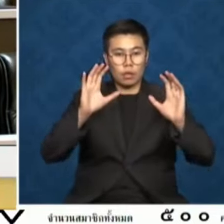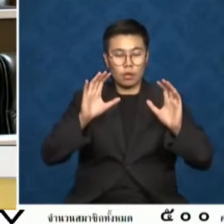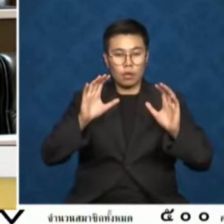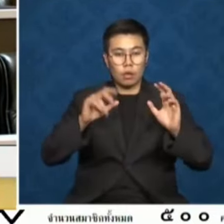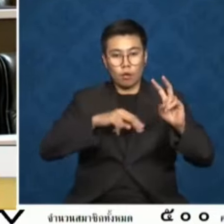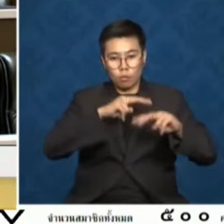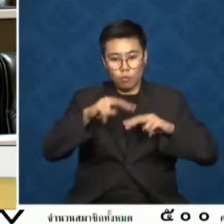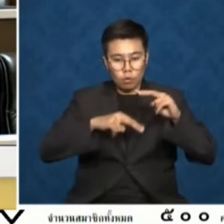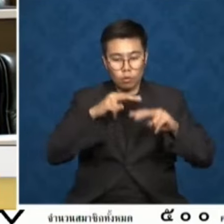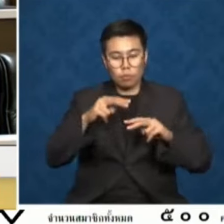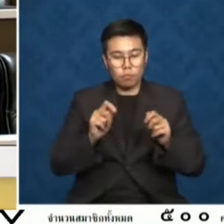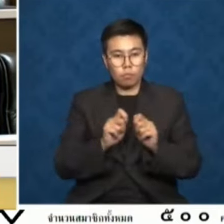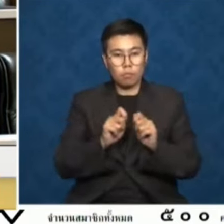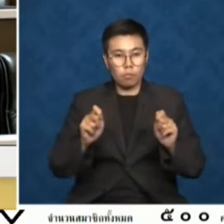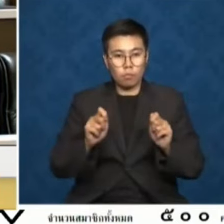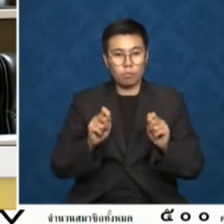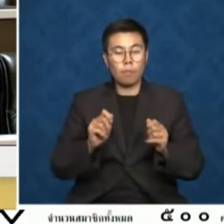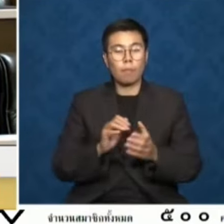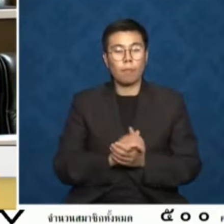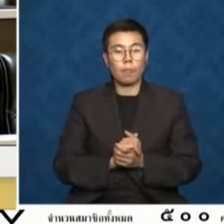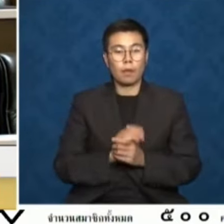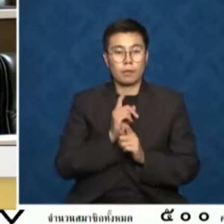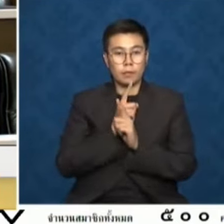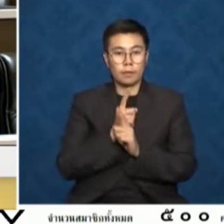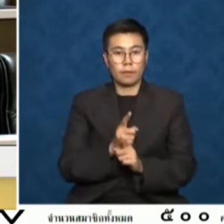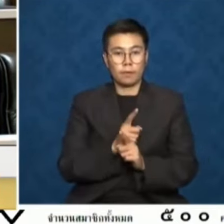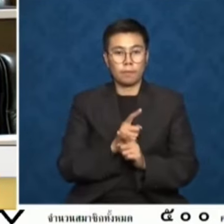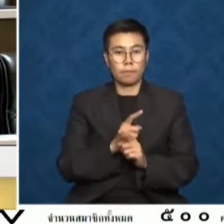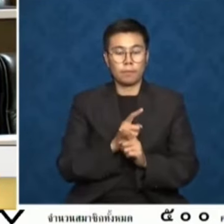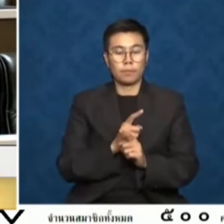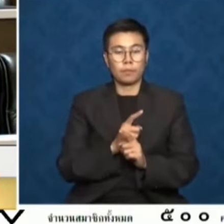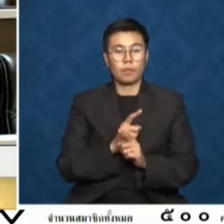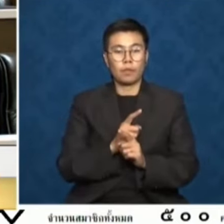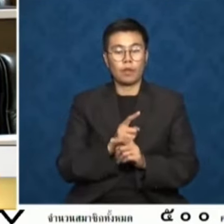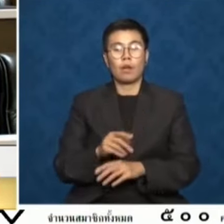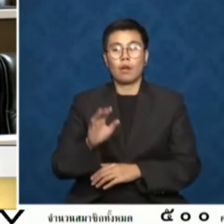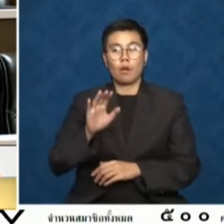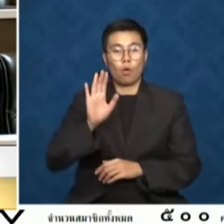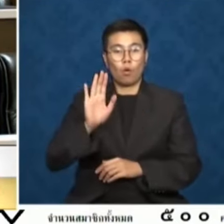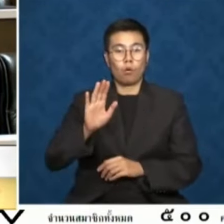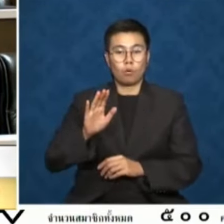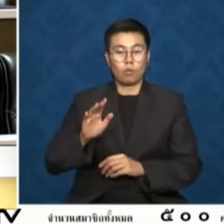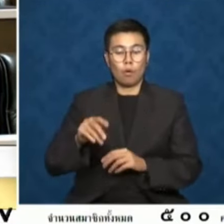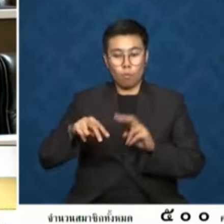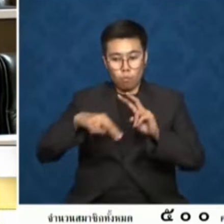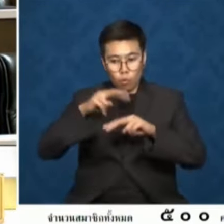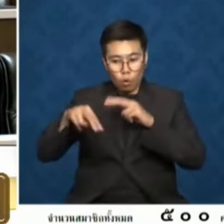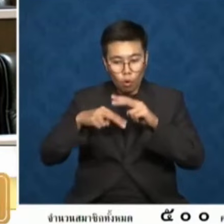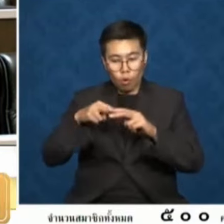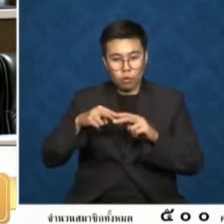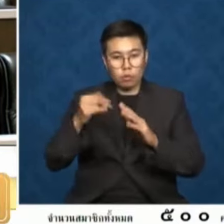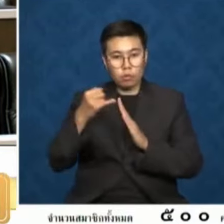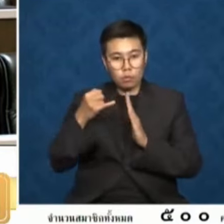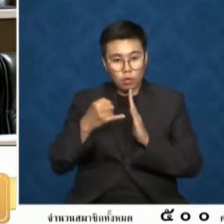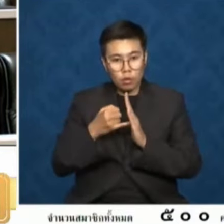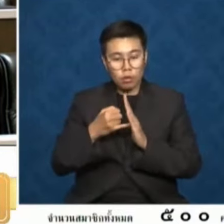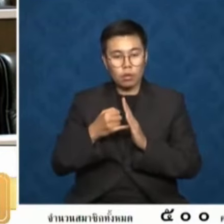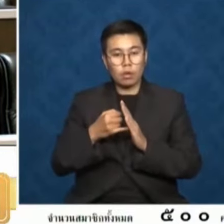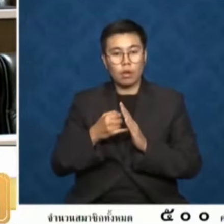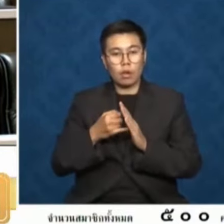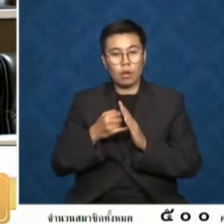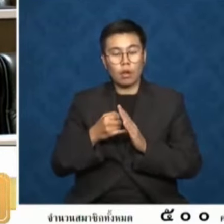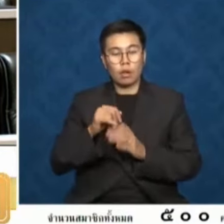องส่วนท้องถิ่นตามความต้องการของแต่ละองค์กรปกครองส่วนท้องถิ่นที่ดำเนินการโดยกกลางละเ